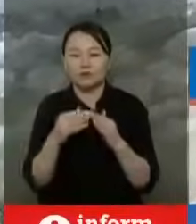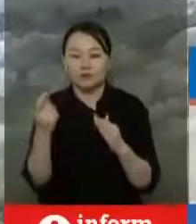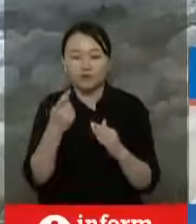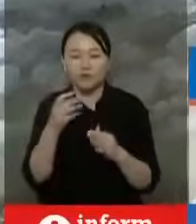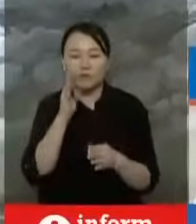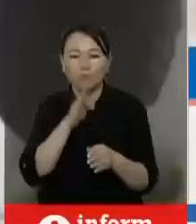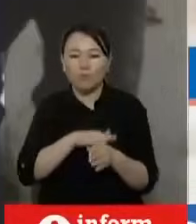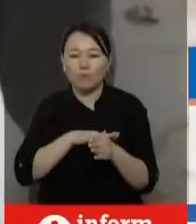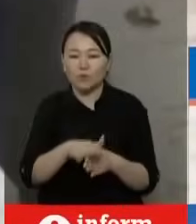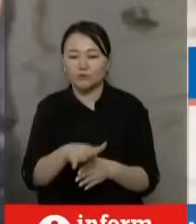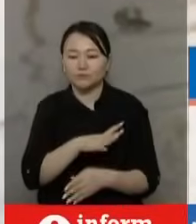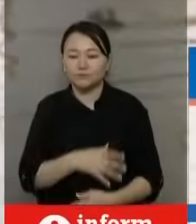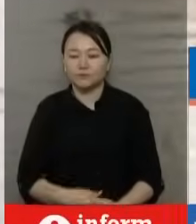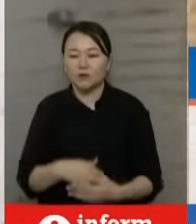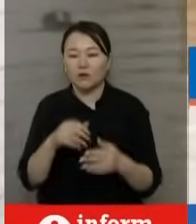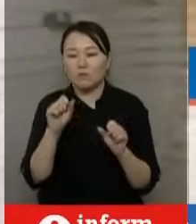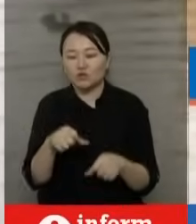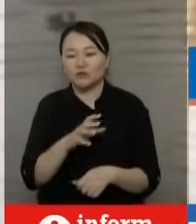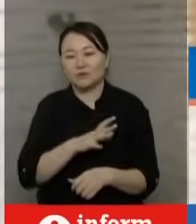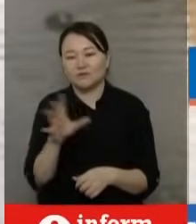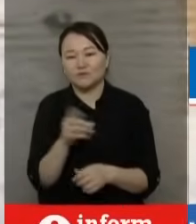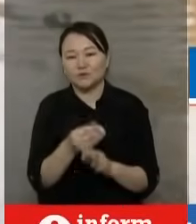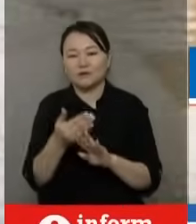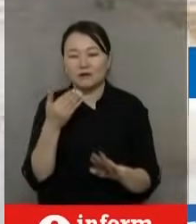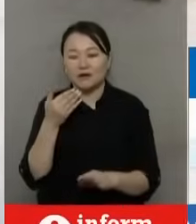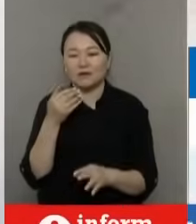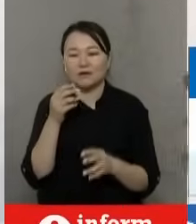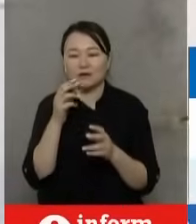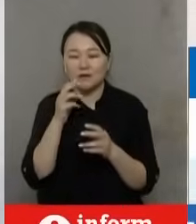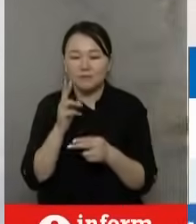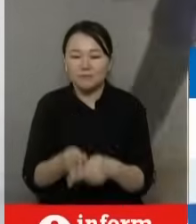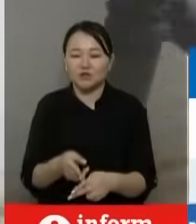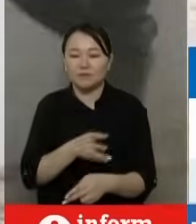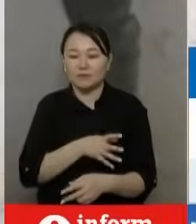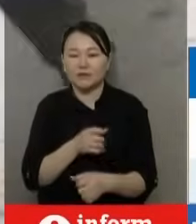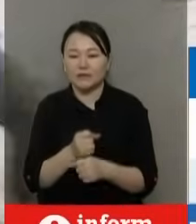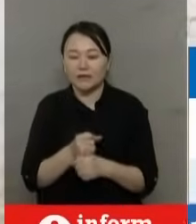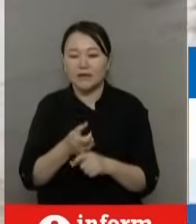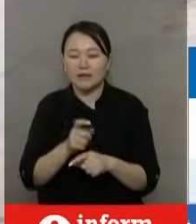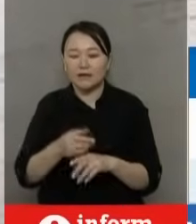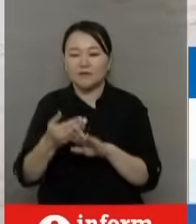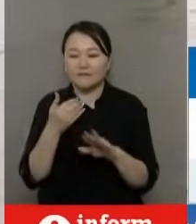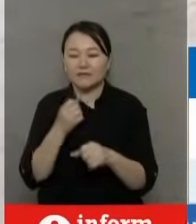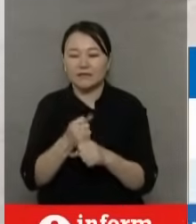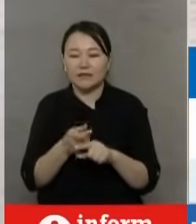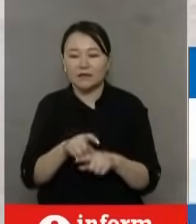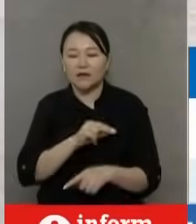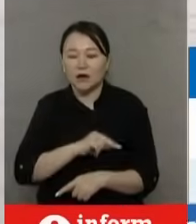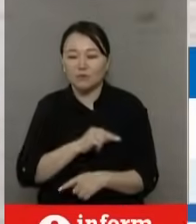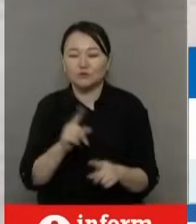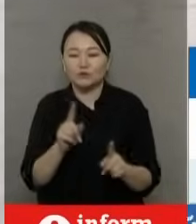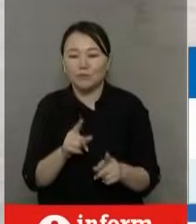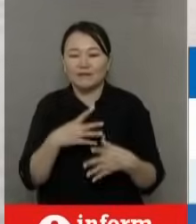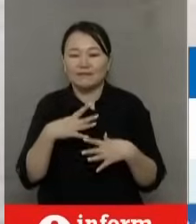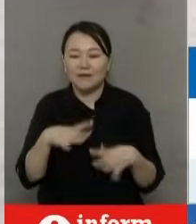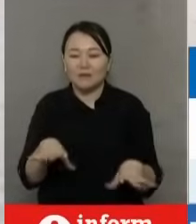залило полностью. Вот можно было все это заранее предусмотреть, вот, и это предварительно сделать эту работу, чтобы